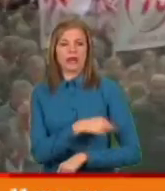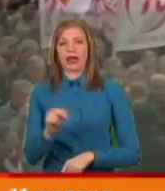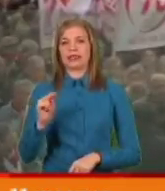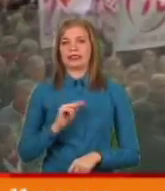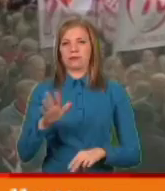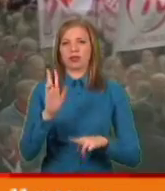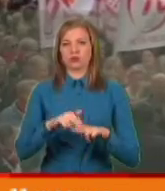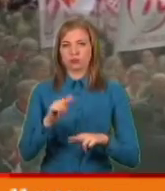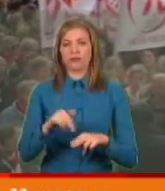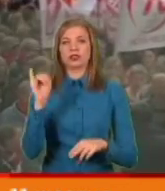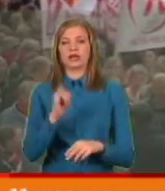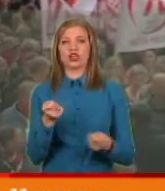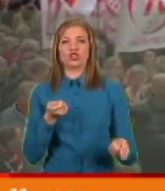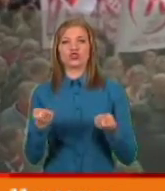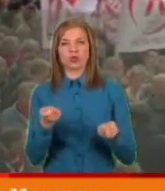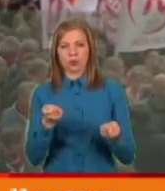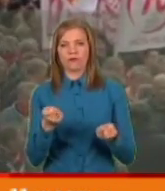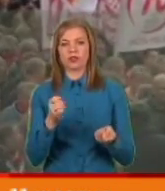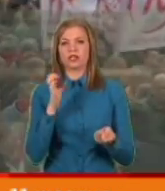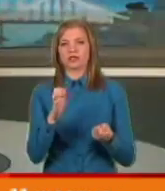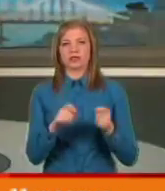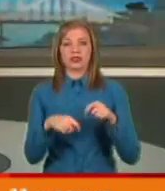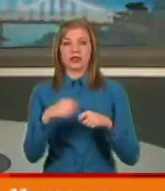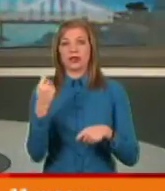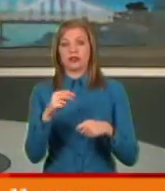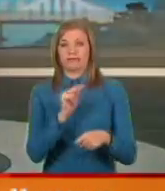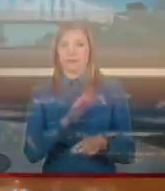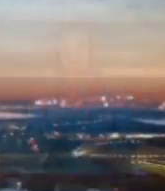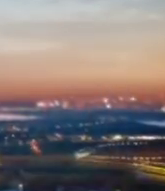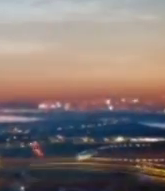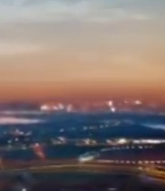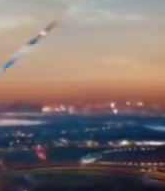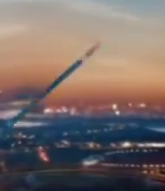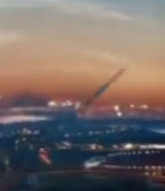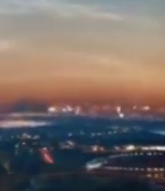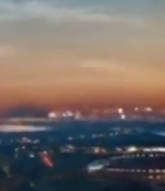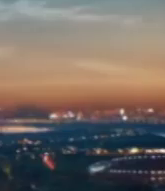не працюють правоохоронці і чиновники, із перебоями курсує транспорт.